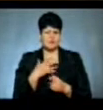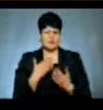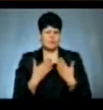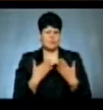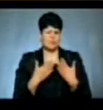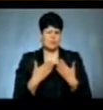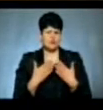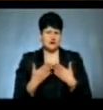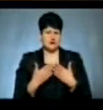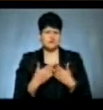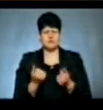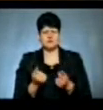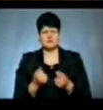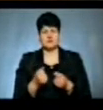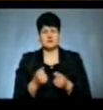поговорили, добре,